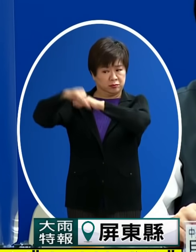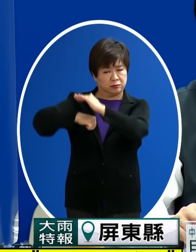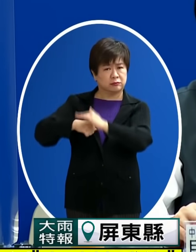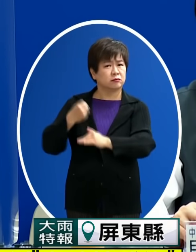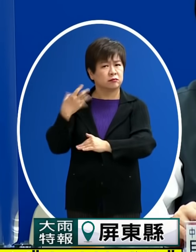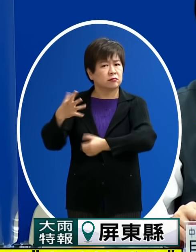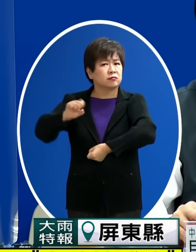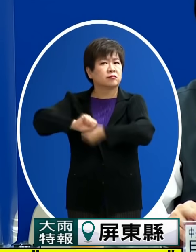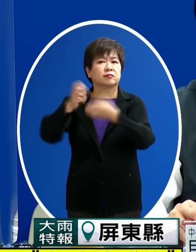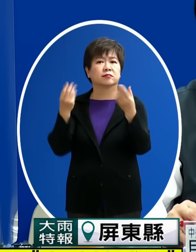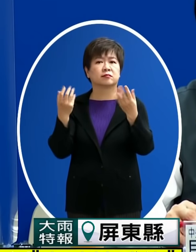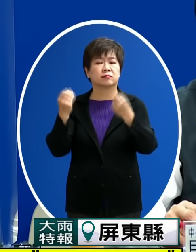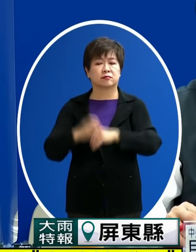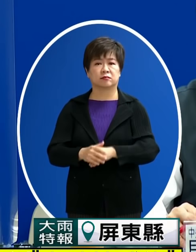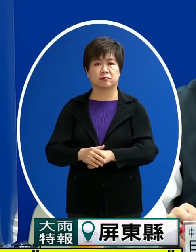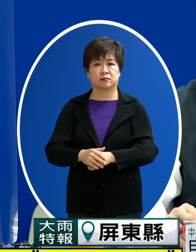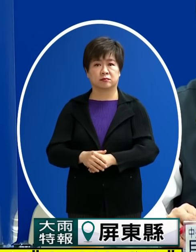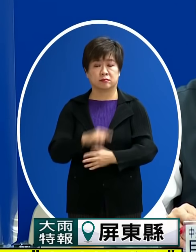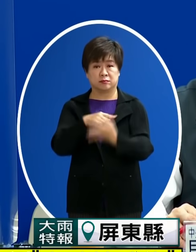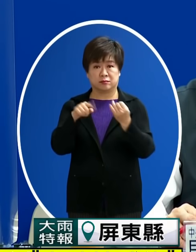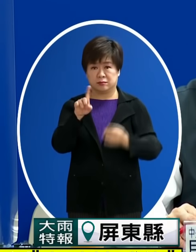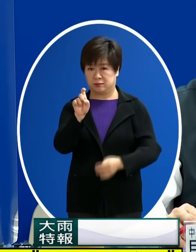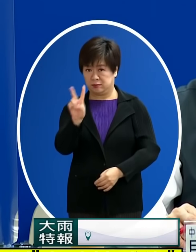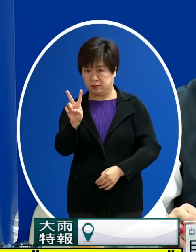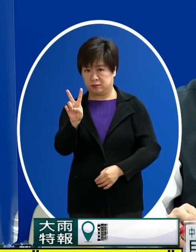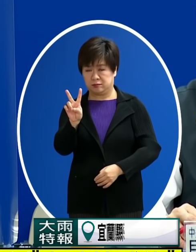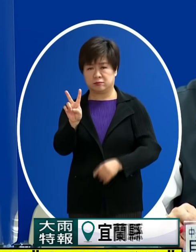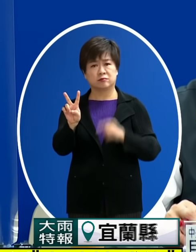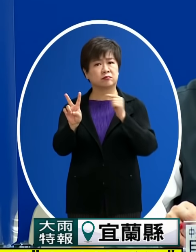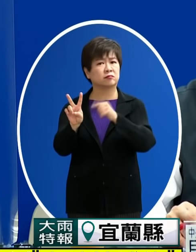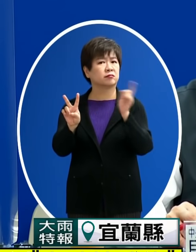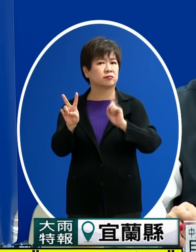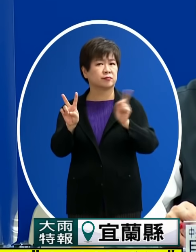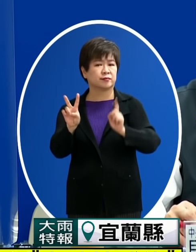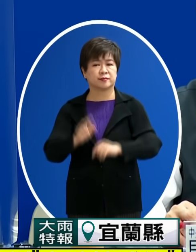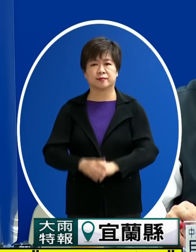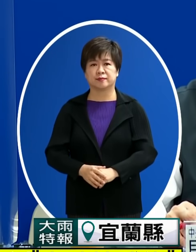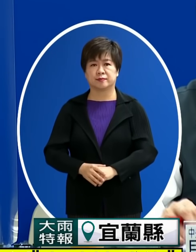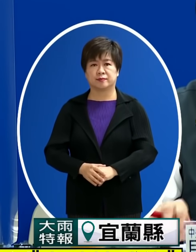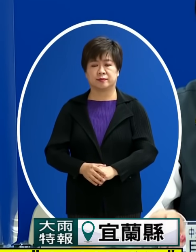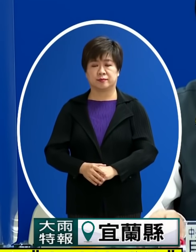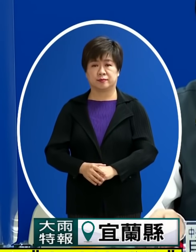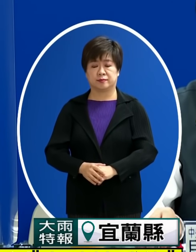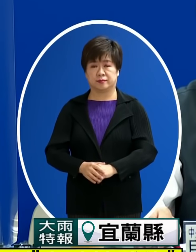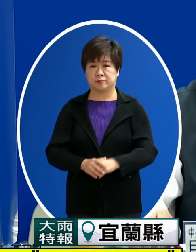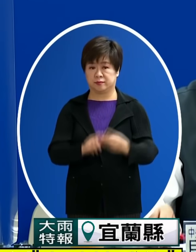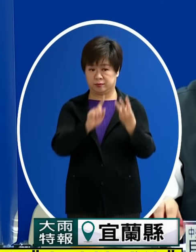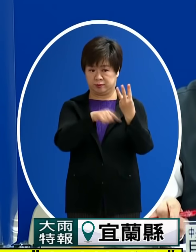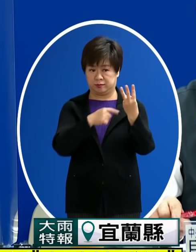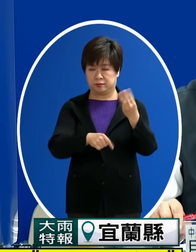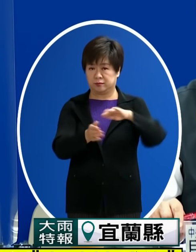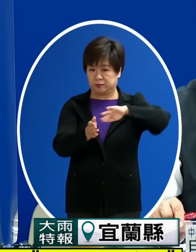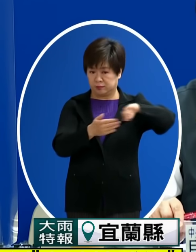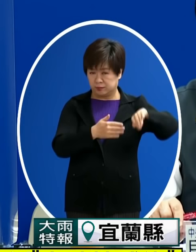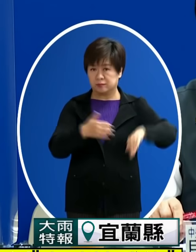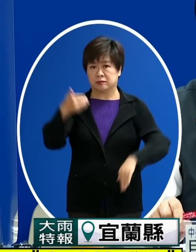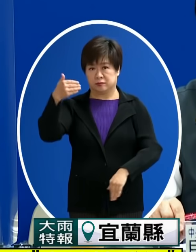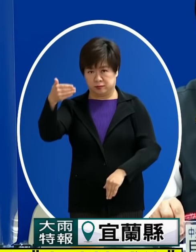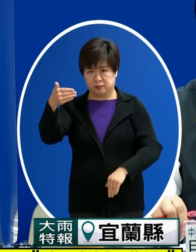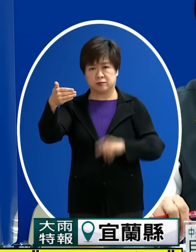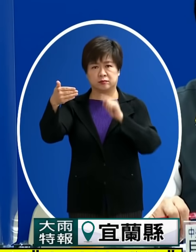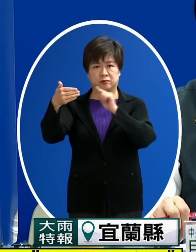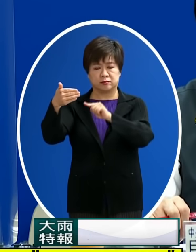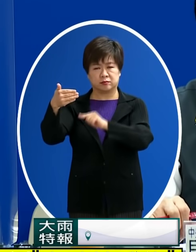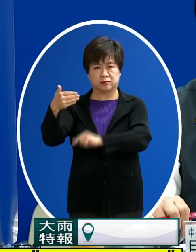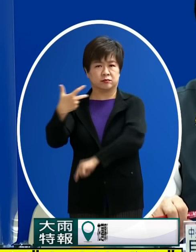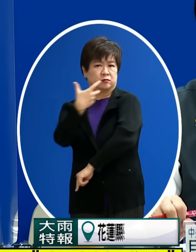部分。那这12例当中，除了就是 三位之外，其他的九位都是